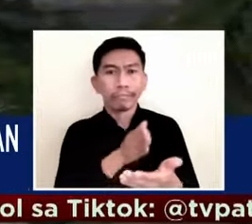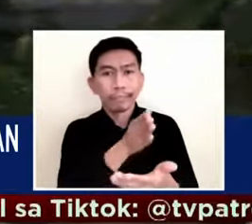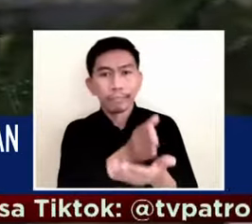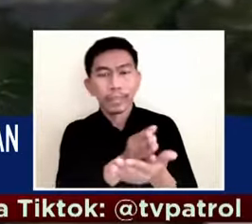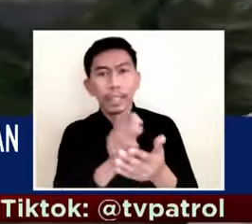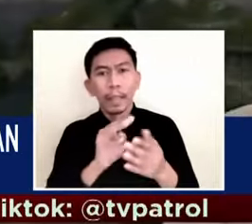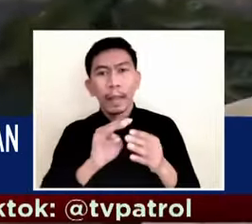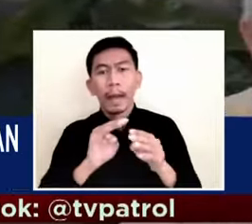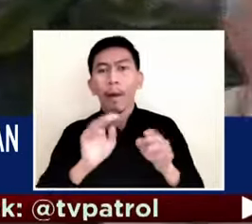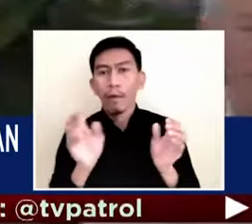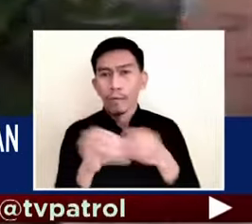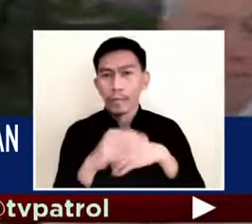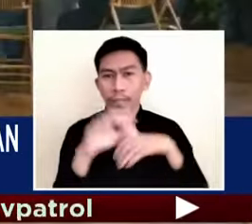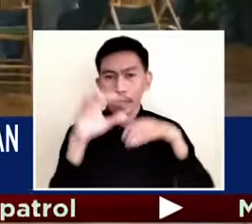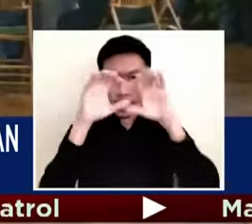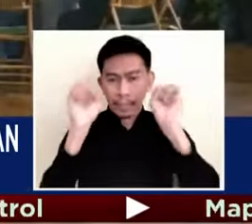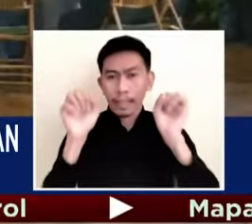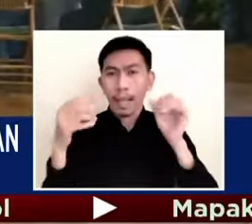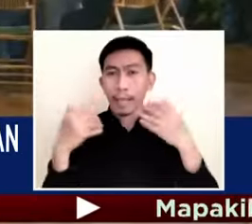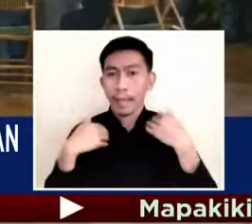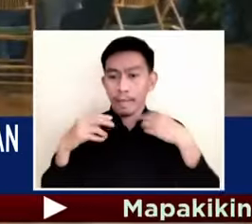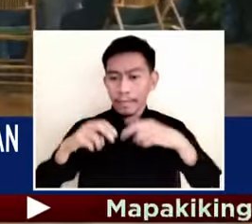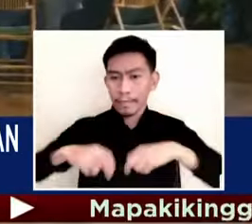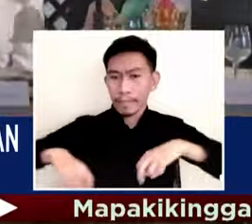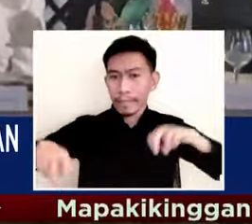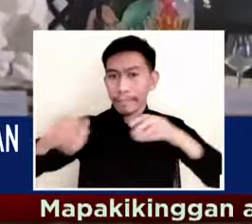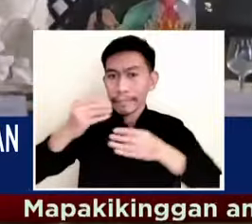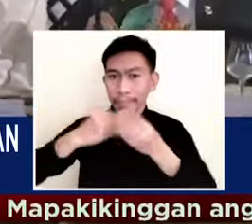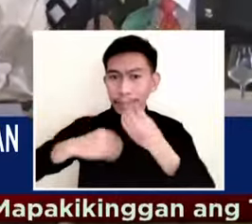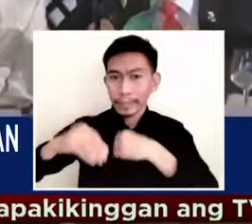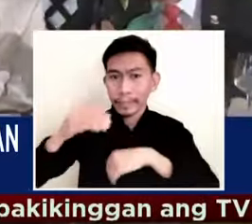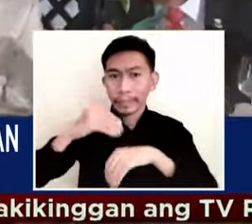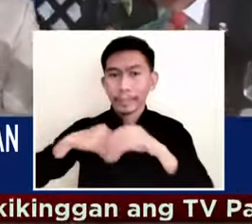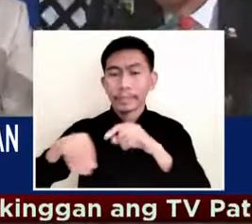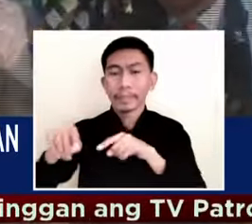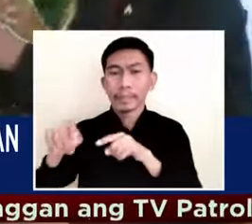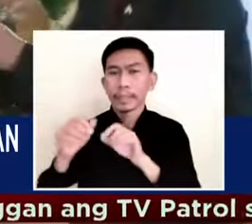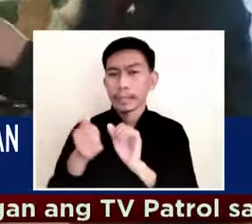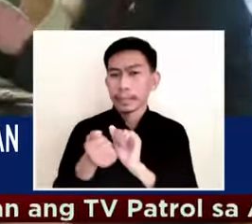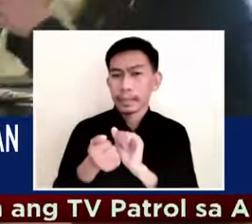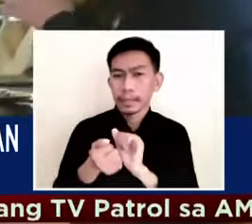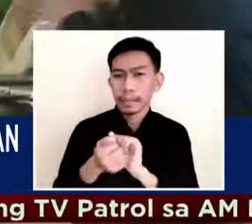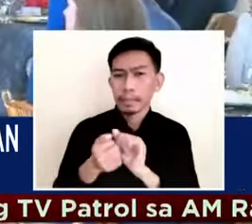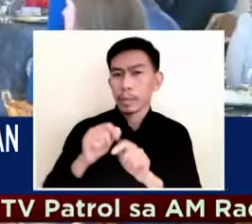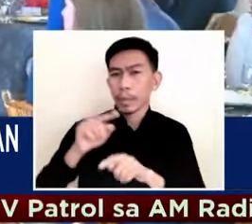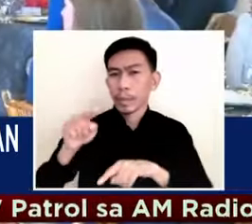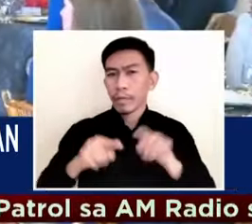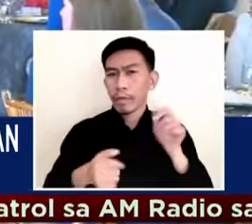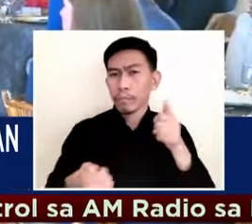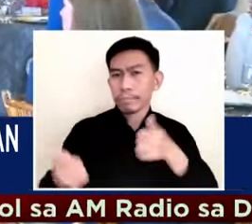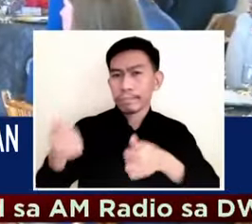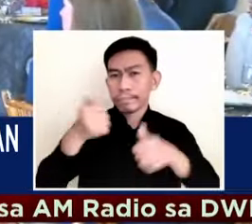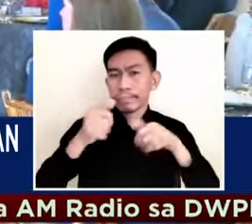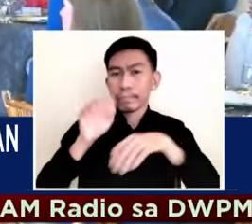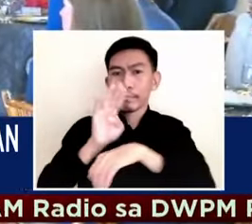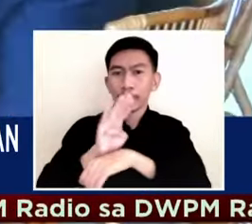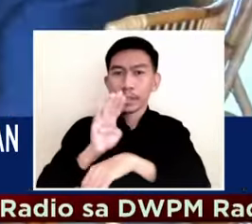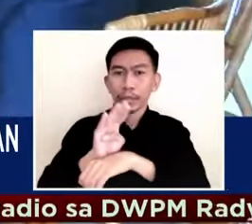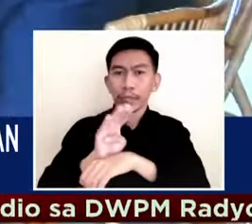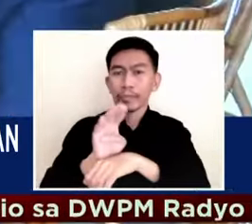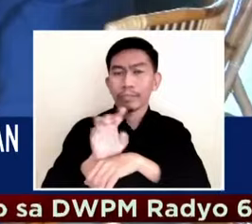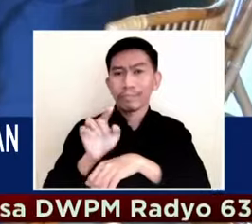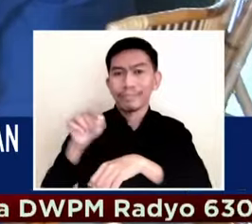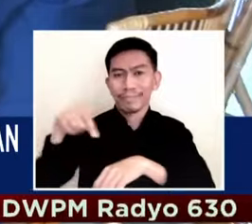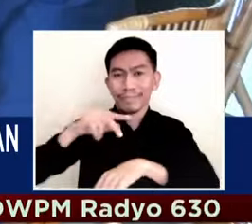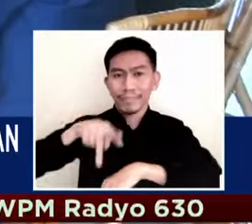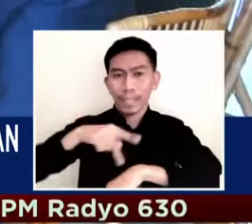ng salo-salo sa palasyo kasama si Pangulong Marcos, si Raimondo, ang mga pinakamalalaking negosyante sa bansa at iba-ibang